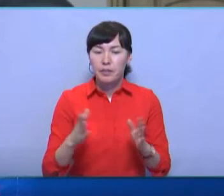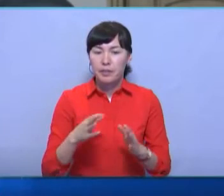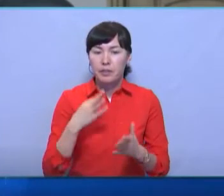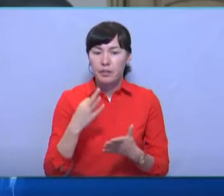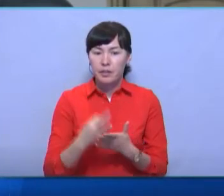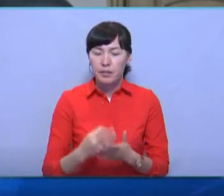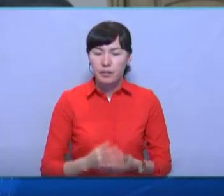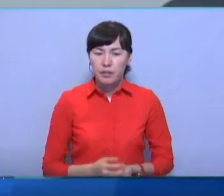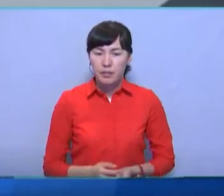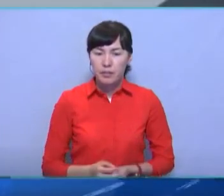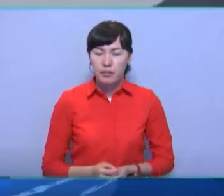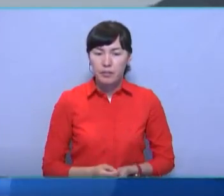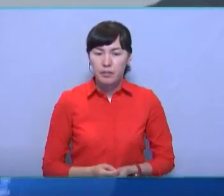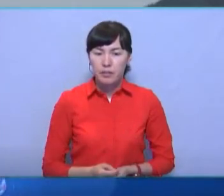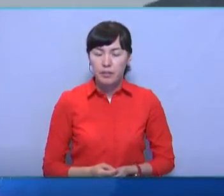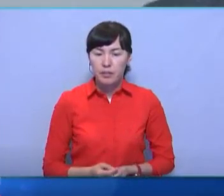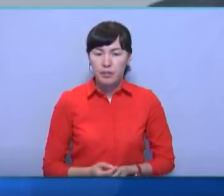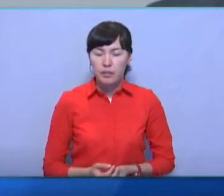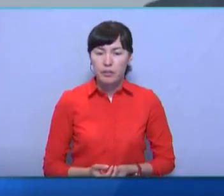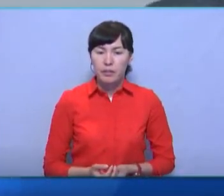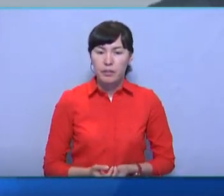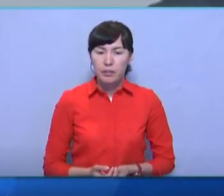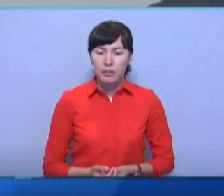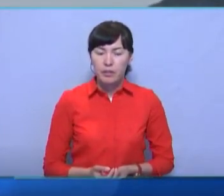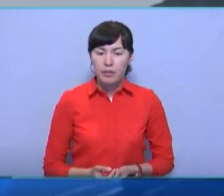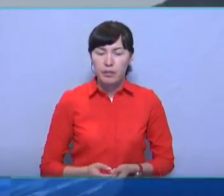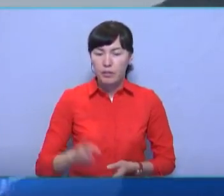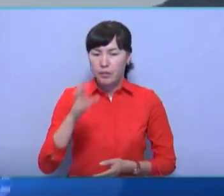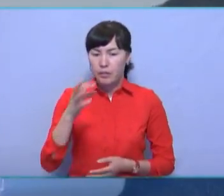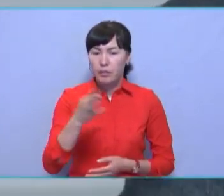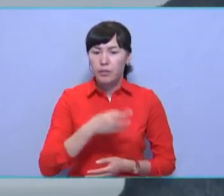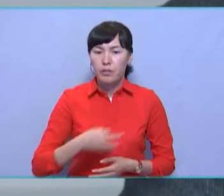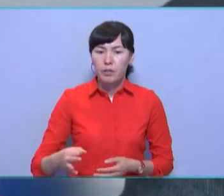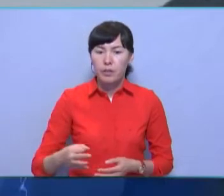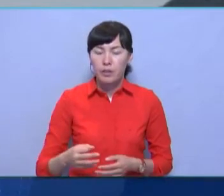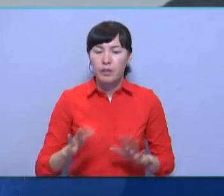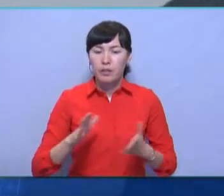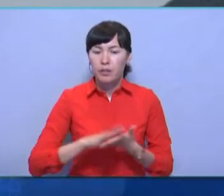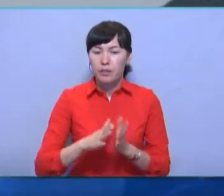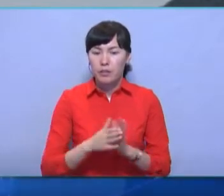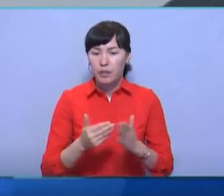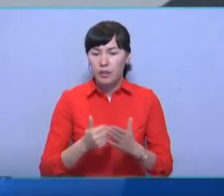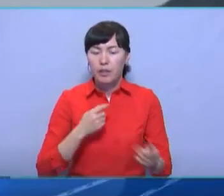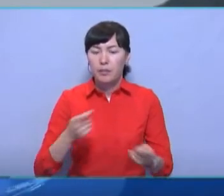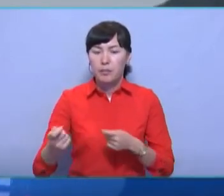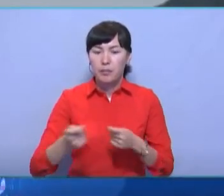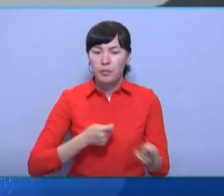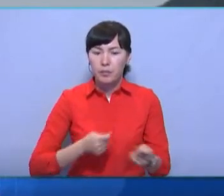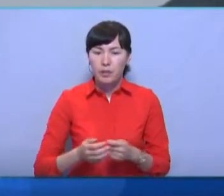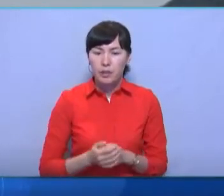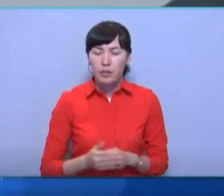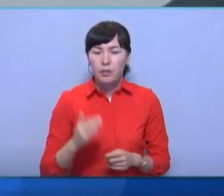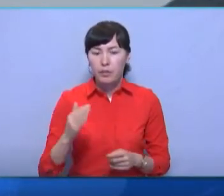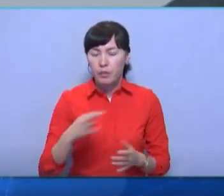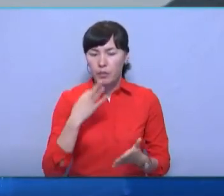қайырып жауап берді. Біз бұны жаңағы өкілетті орган бар. Төтенше жағдайлардың алдын алу департаменті. Біз